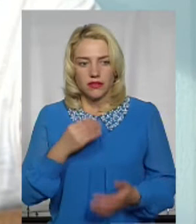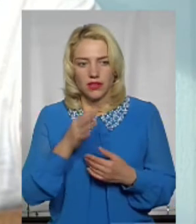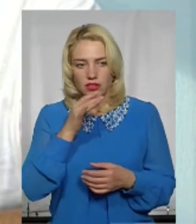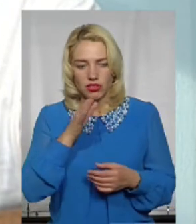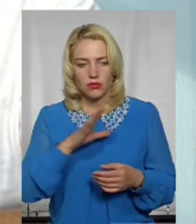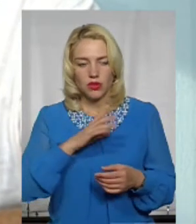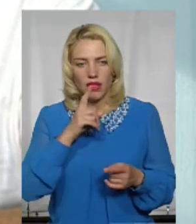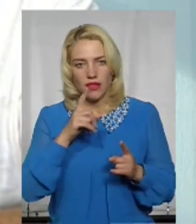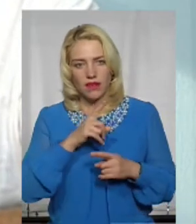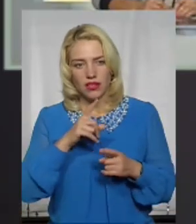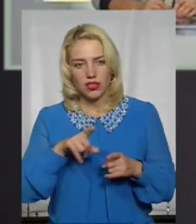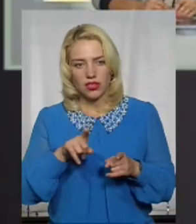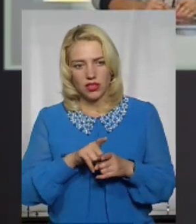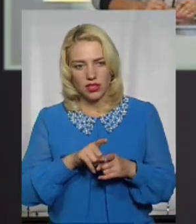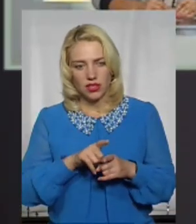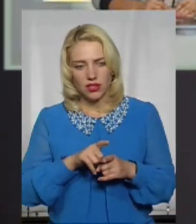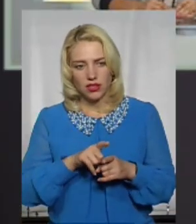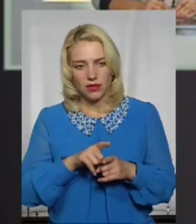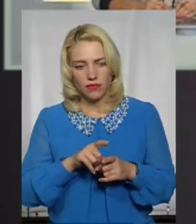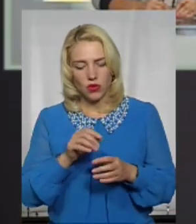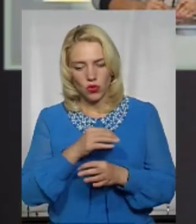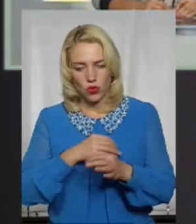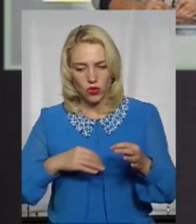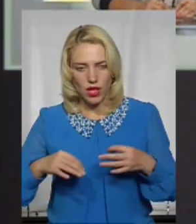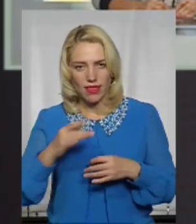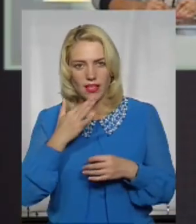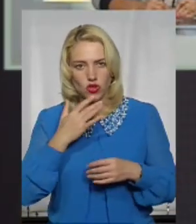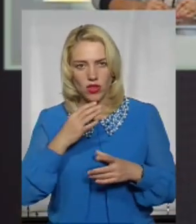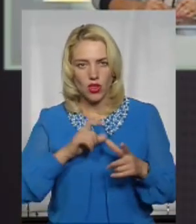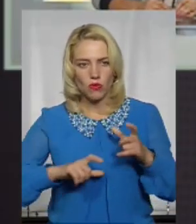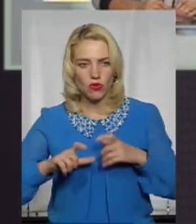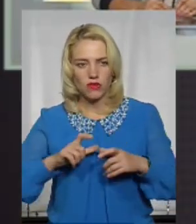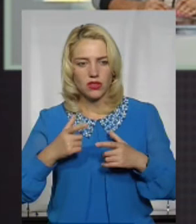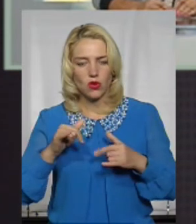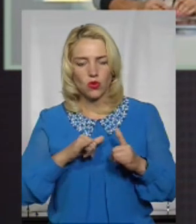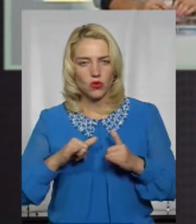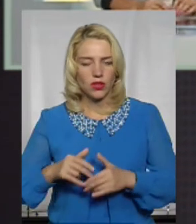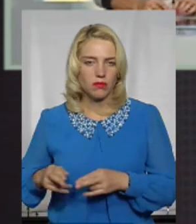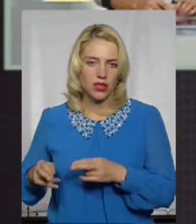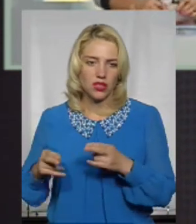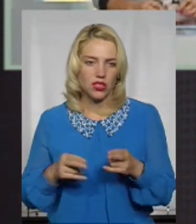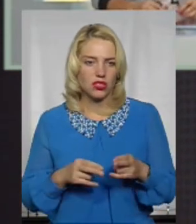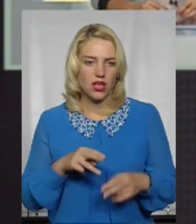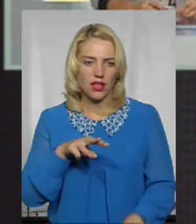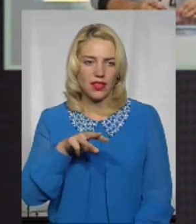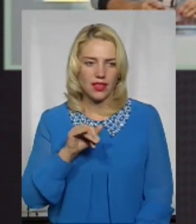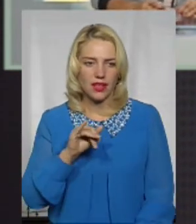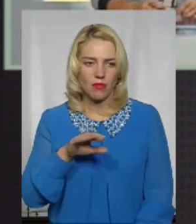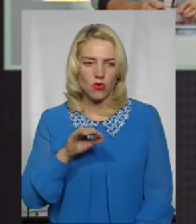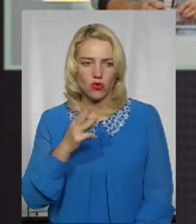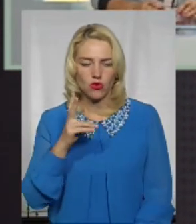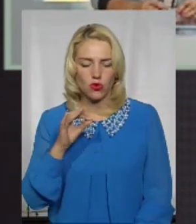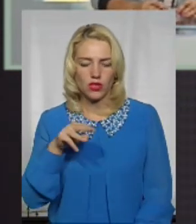була невеличкий круглий стіл в Національному університеті, куди приїжджала Тимочко Тетяна